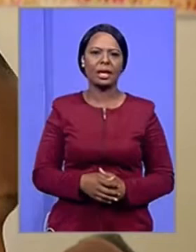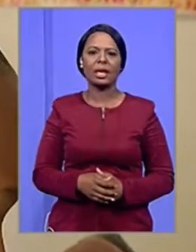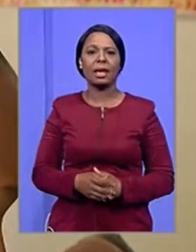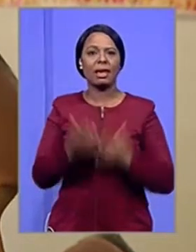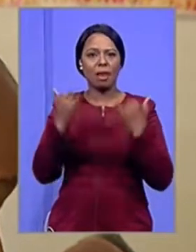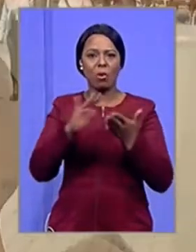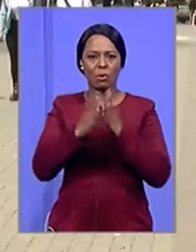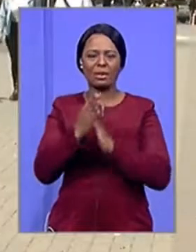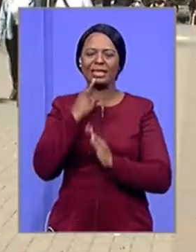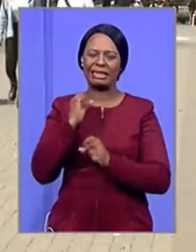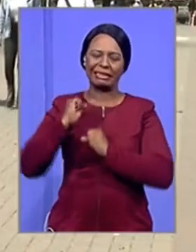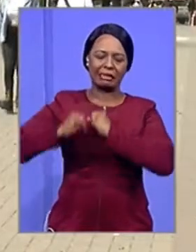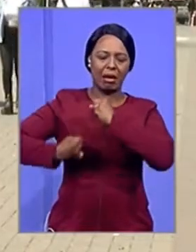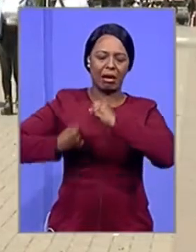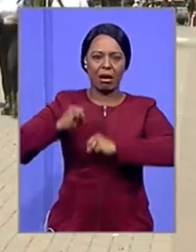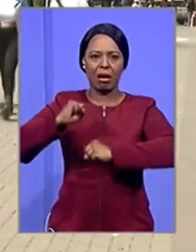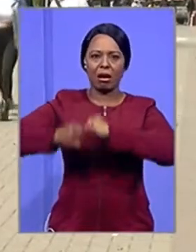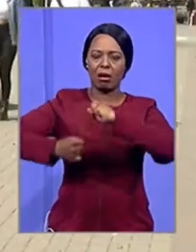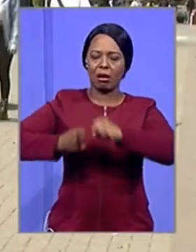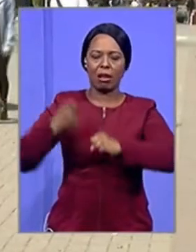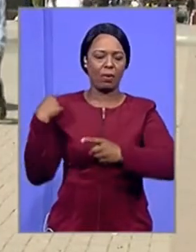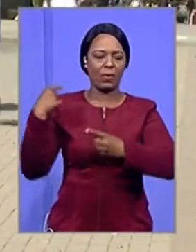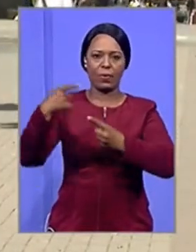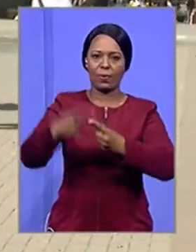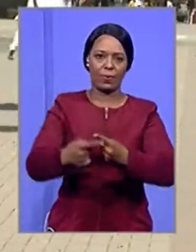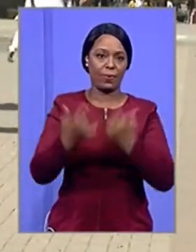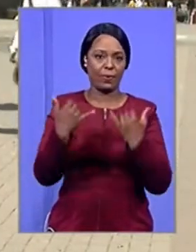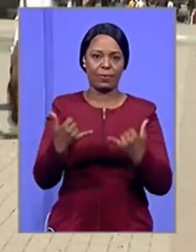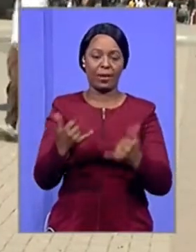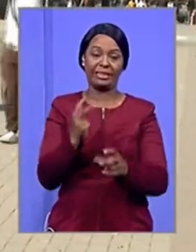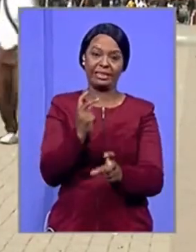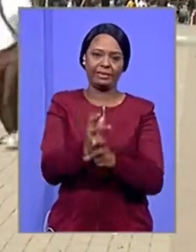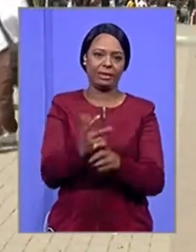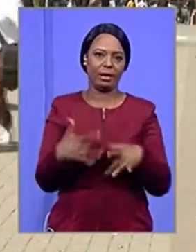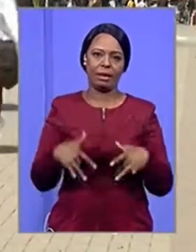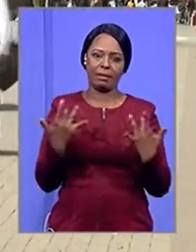boima. Makgala Masiteng, SABC News, Bloemfontein.